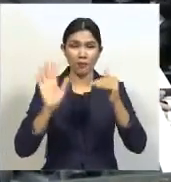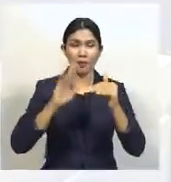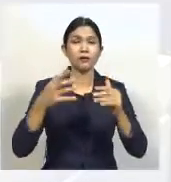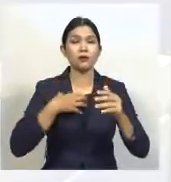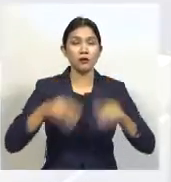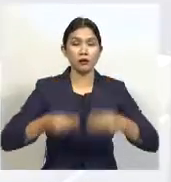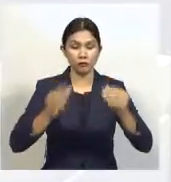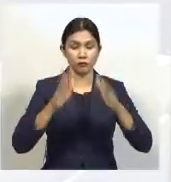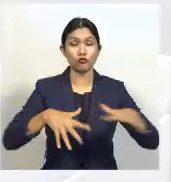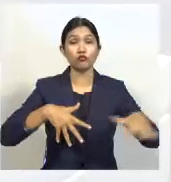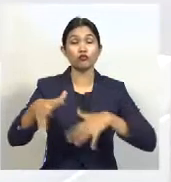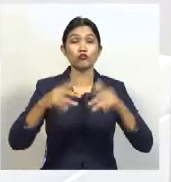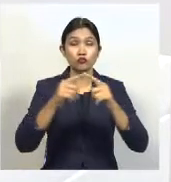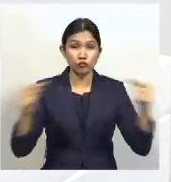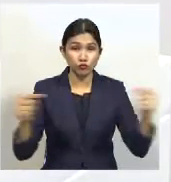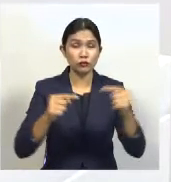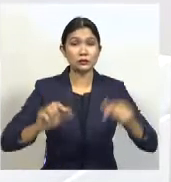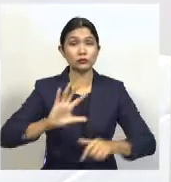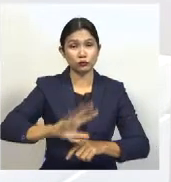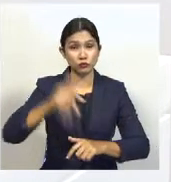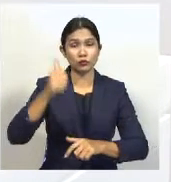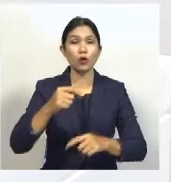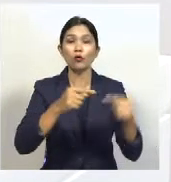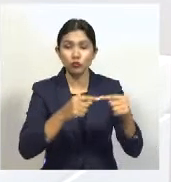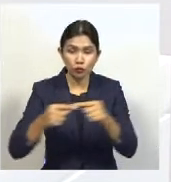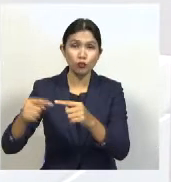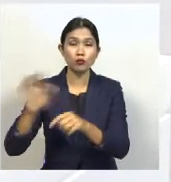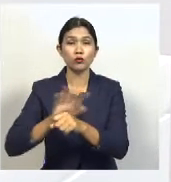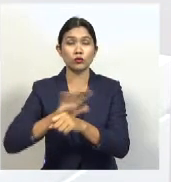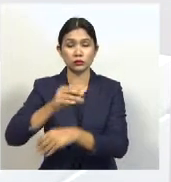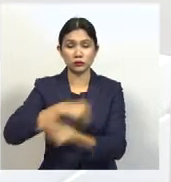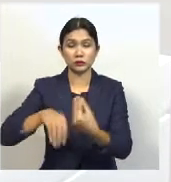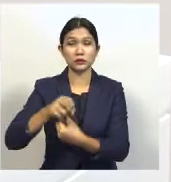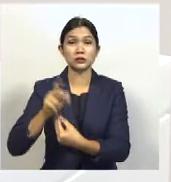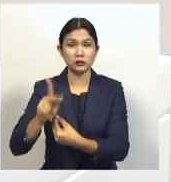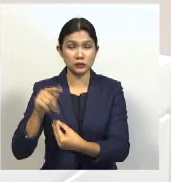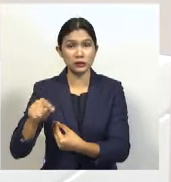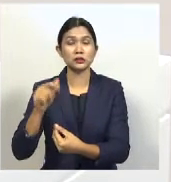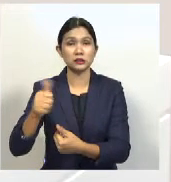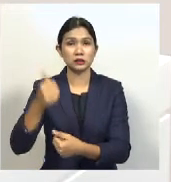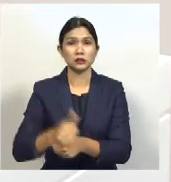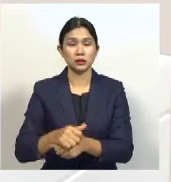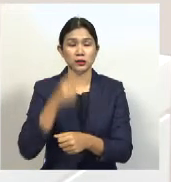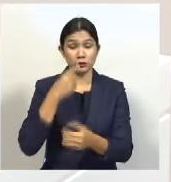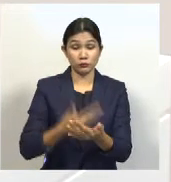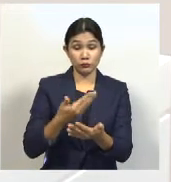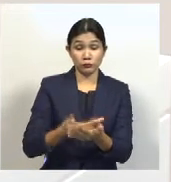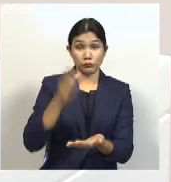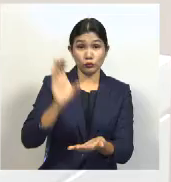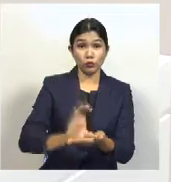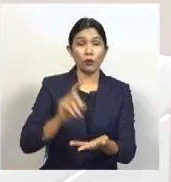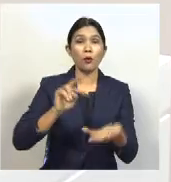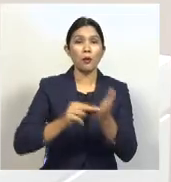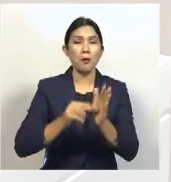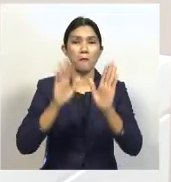าชนให้ดีขึ้นไปสอดคล้องกับสถานการณ์ทางเศรษฐกิจและสังคมโดยการจัดทำงบประมาณในครั้งนี้เป็นการจัดทำงบประมาณแ